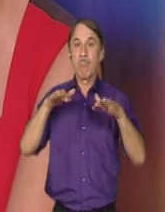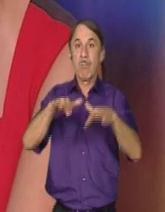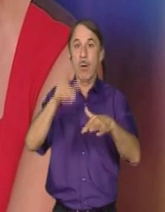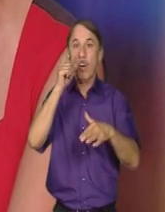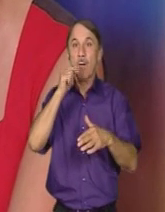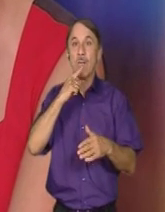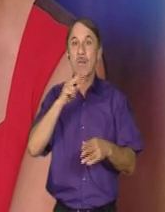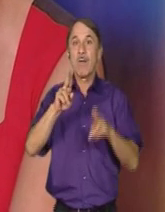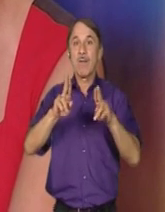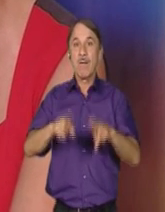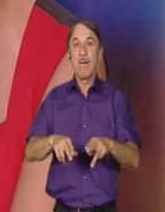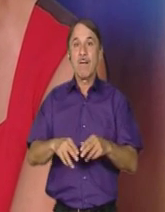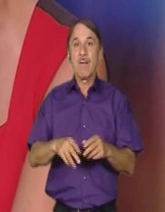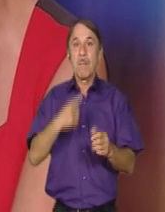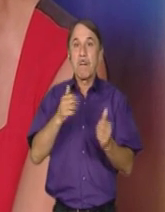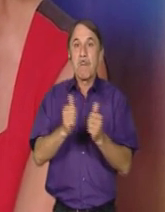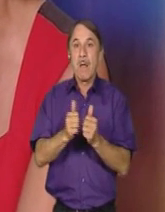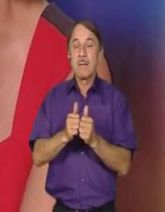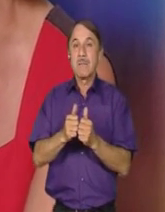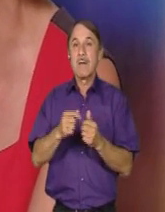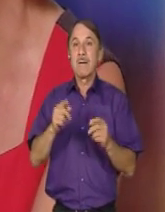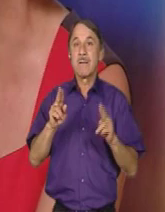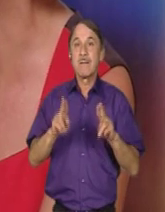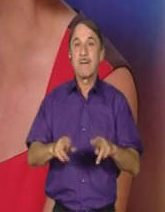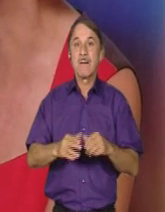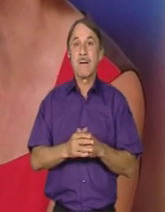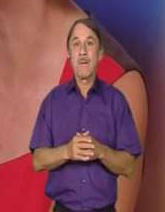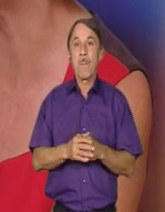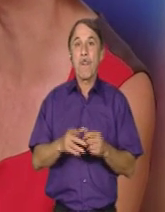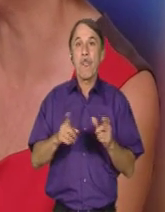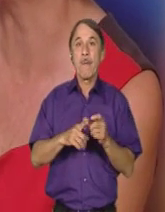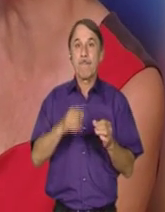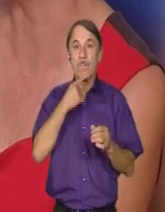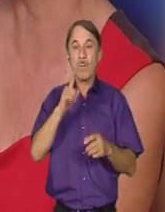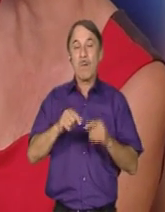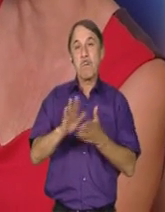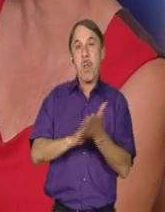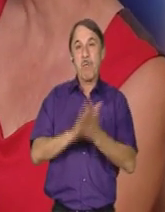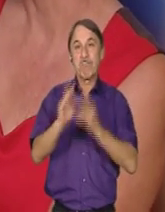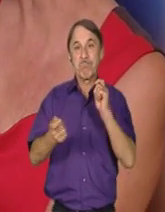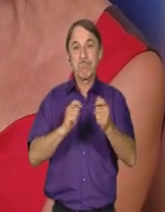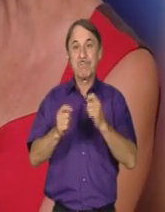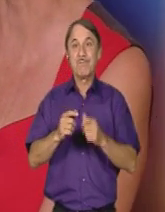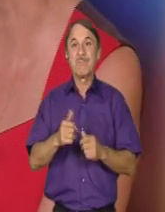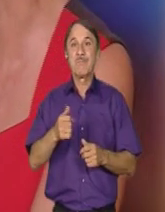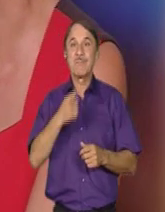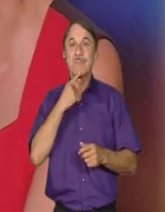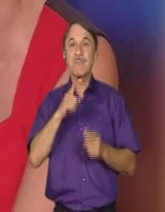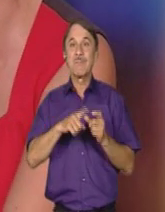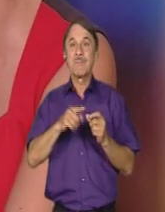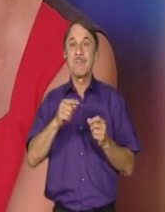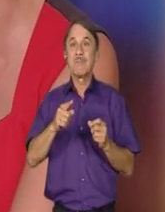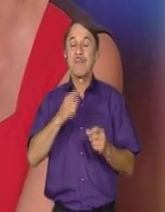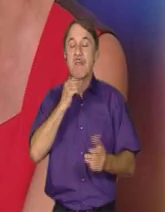mala i nema mesta za sve, ja ne znam, da li ćete morati još jednu lađu da iznajmite do kraja leta, jer